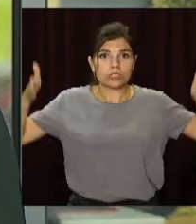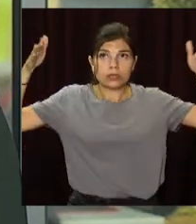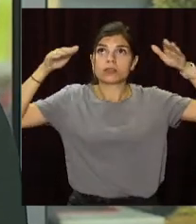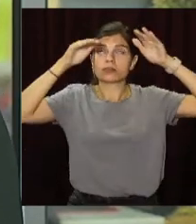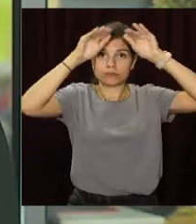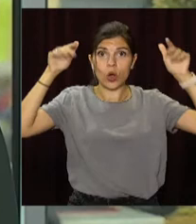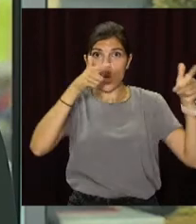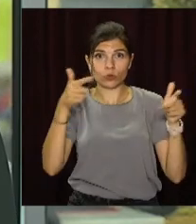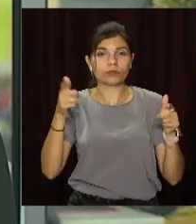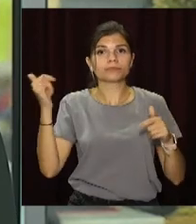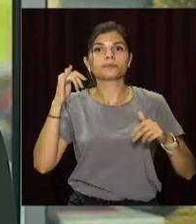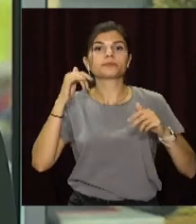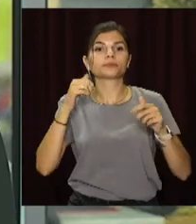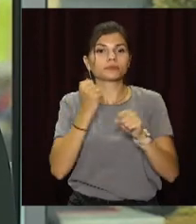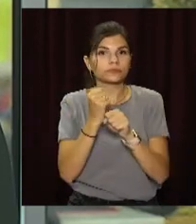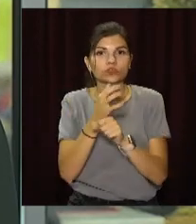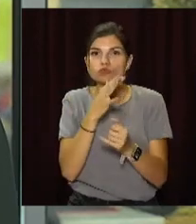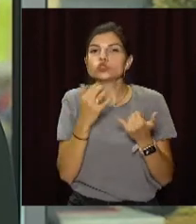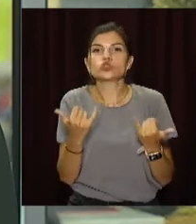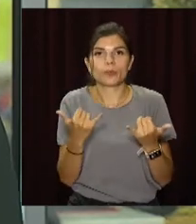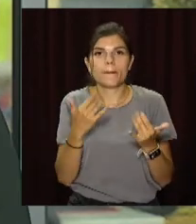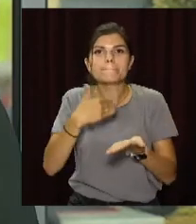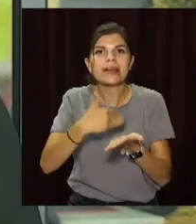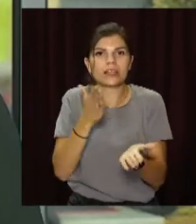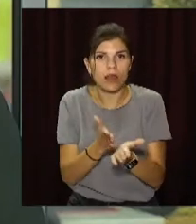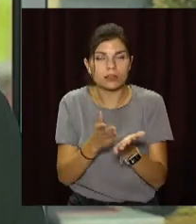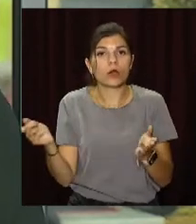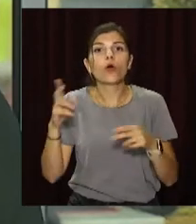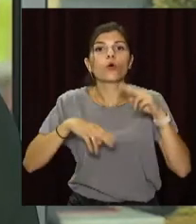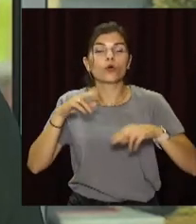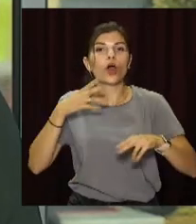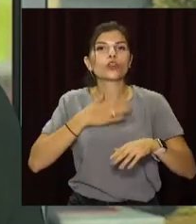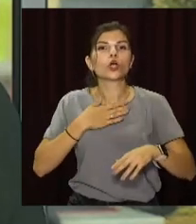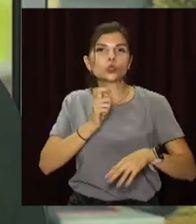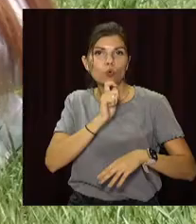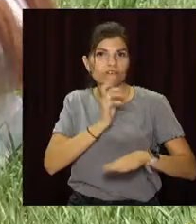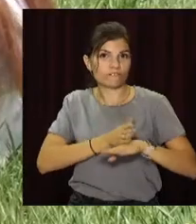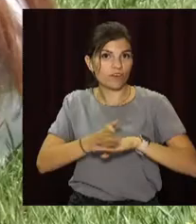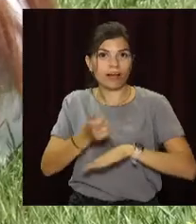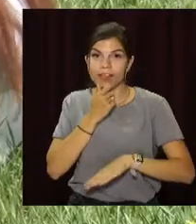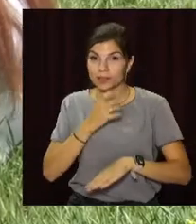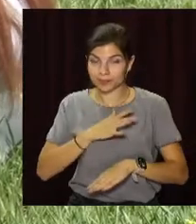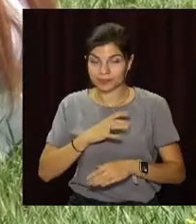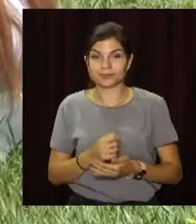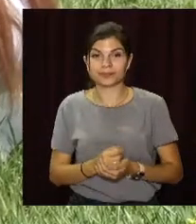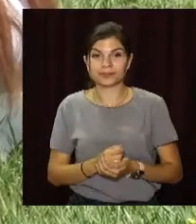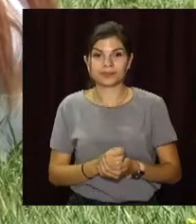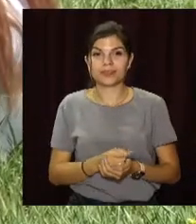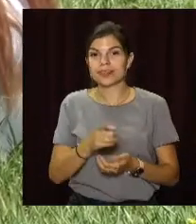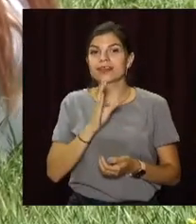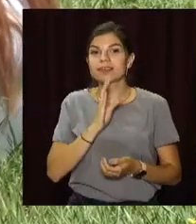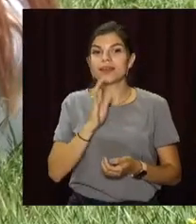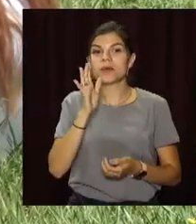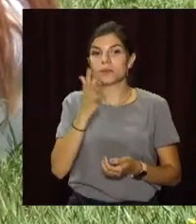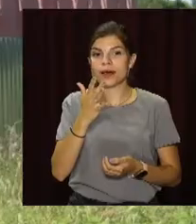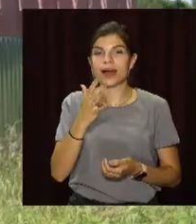комплексу. Підрядники зводять будівлі із сучасних матеріалів. Будівництво бачили наші журналісти. П'ятирічна Аделіна гуляє в